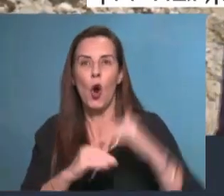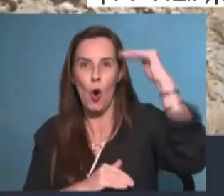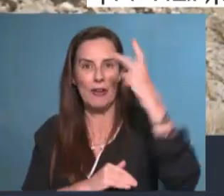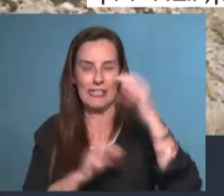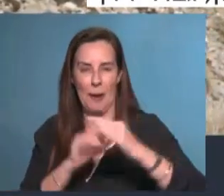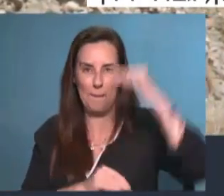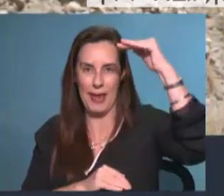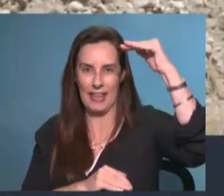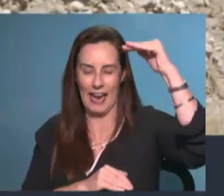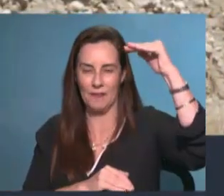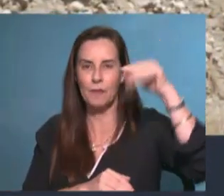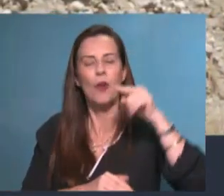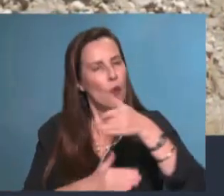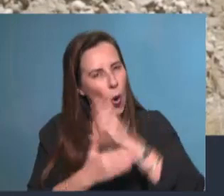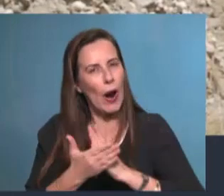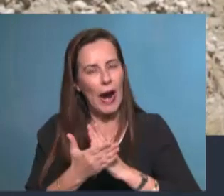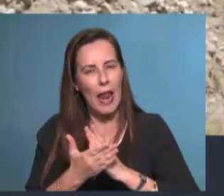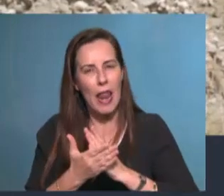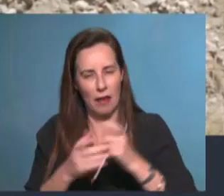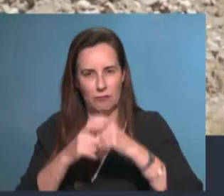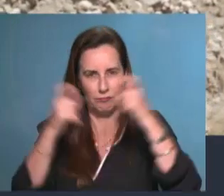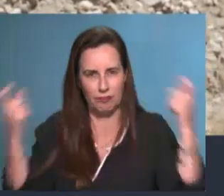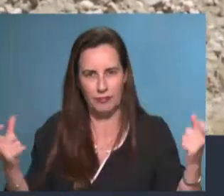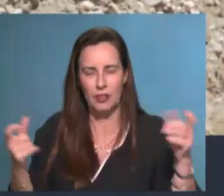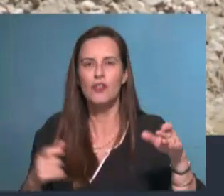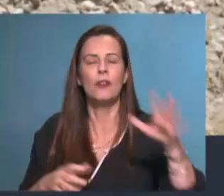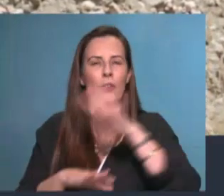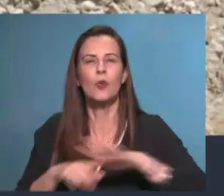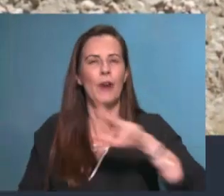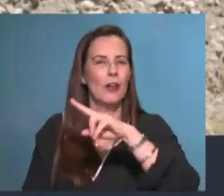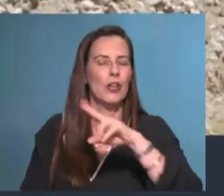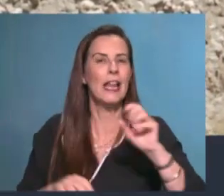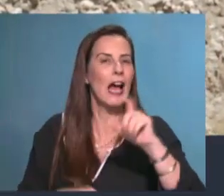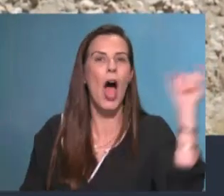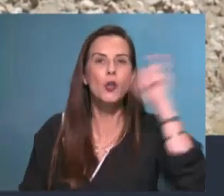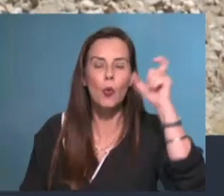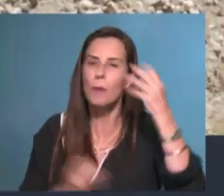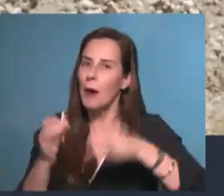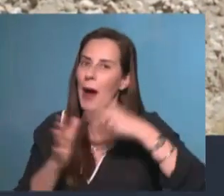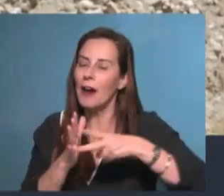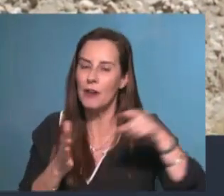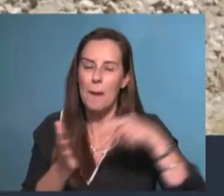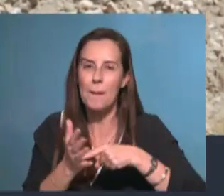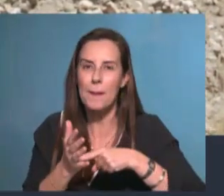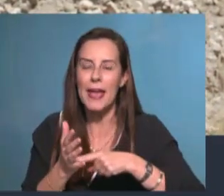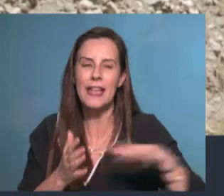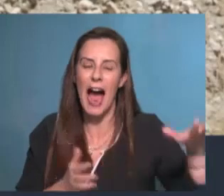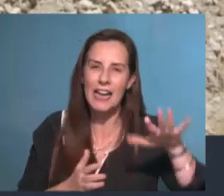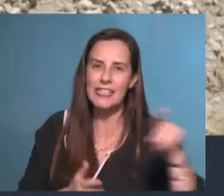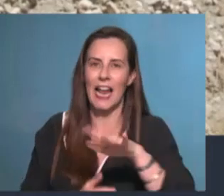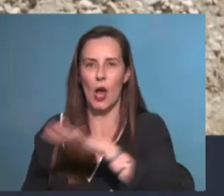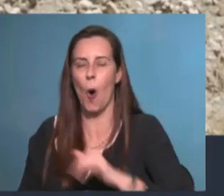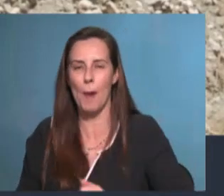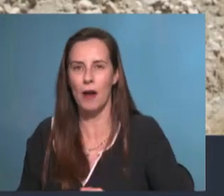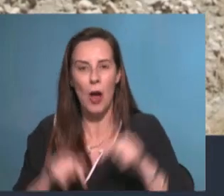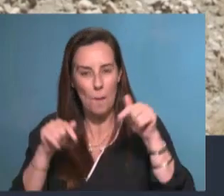מעל נהר הירמוך, הוא חלק ממבצע הנדסי רחב וכיף של האימפריה העות'מאנית, מערך שלם של רכבות שחיבר בין אסיה לבין אירופה.